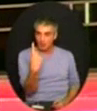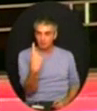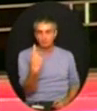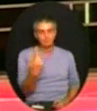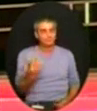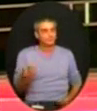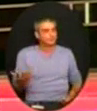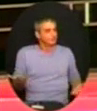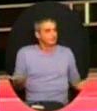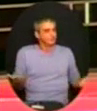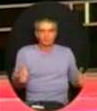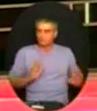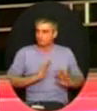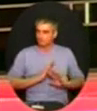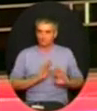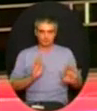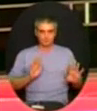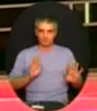יש כאן שורה של,